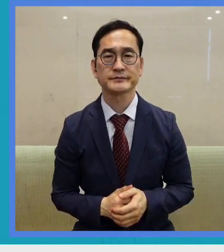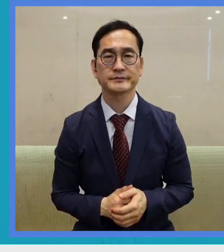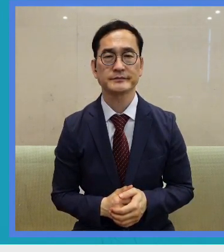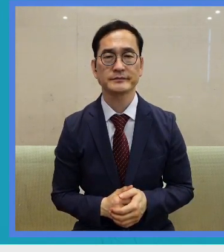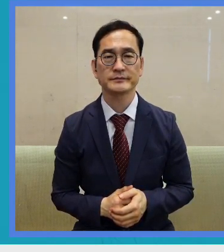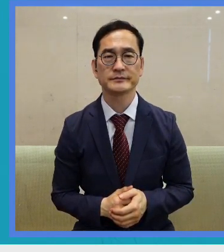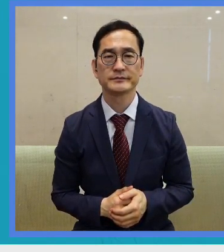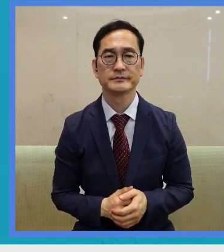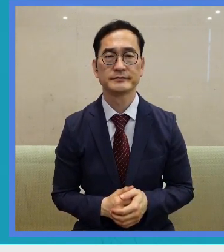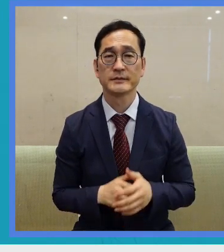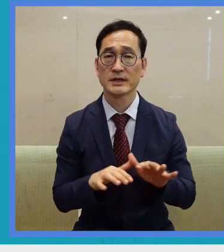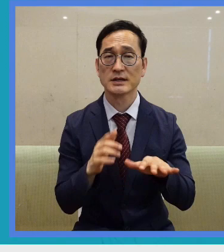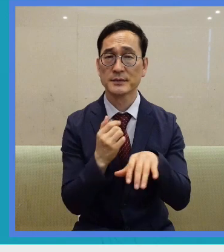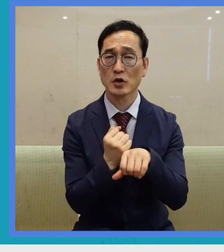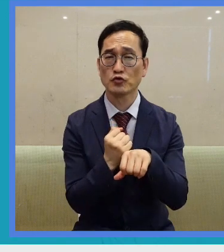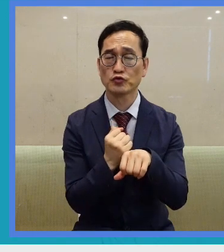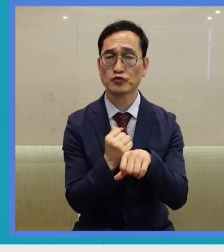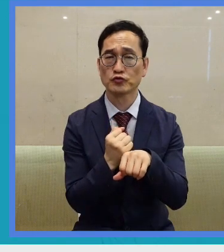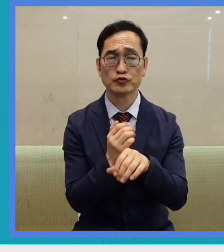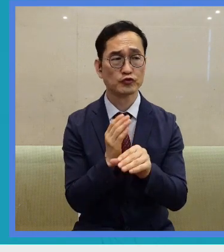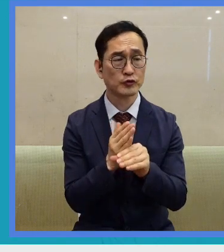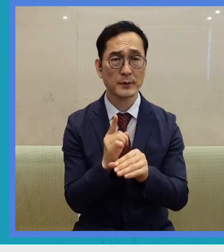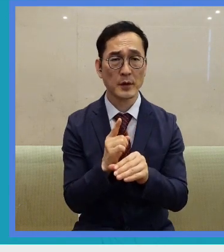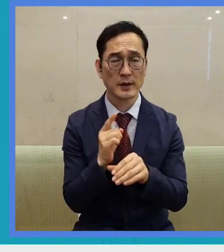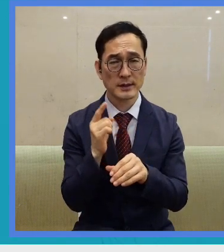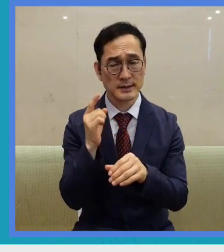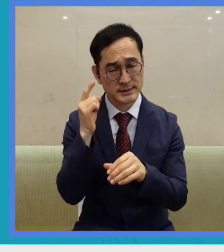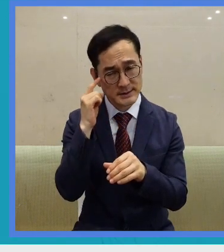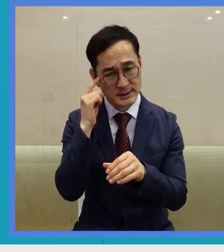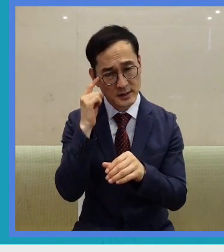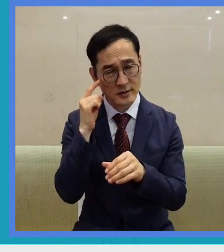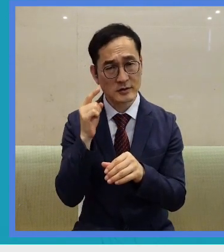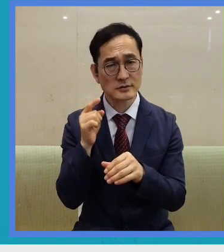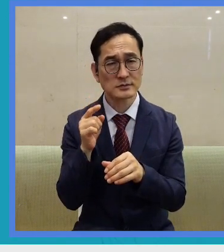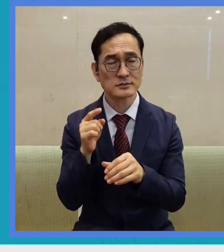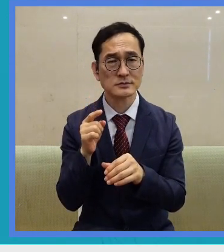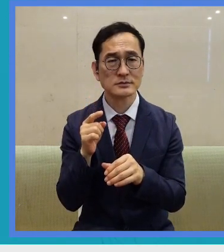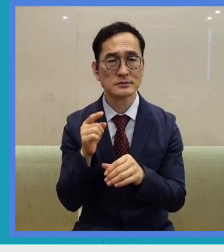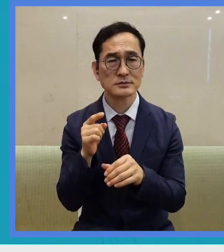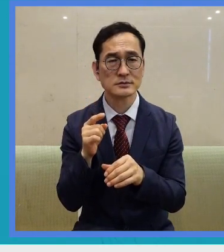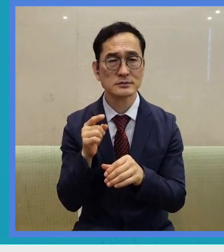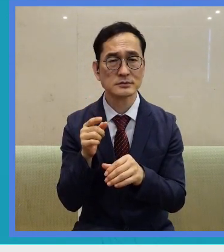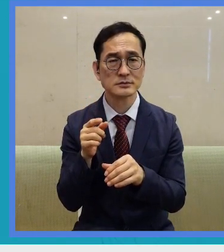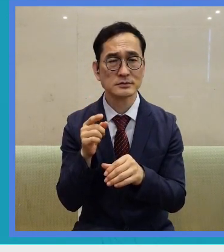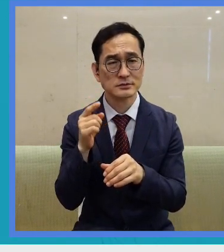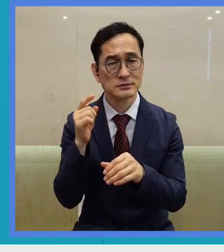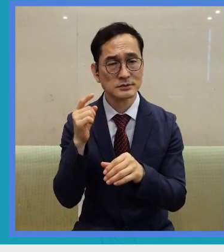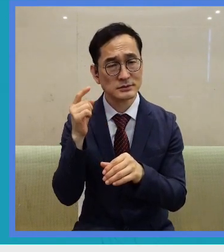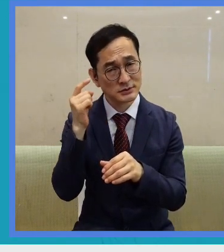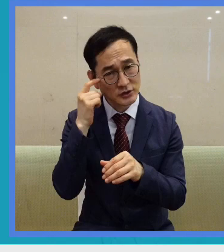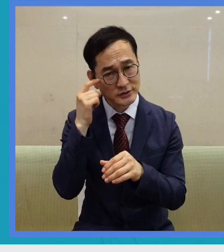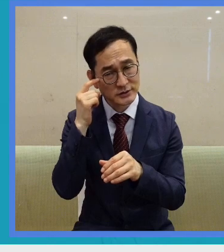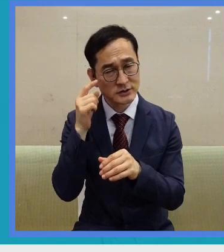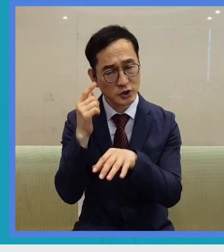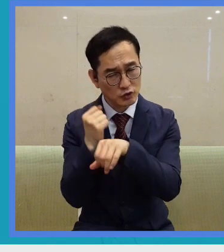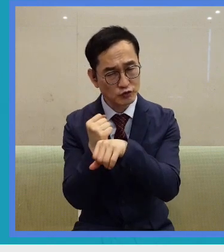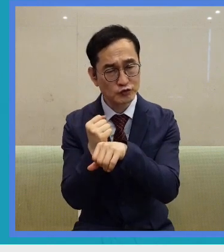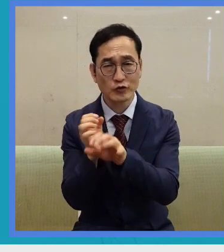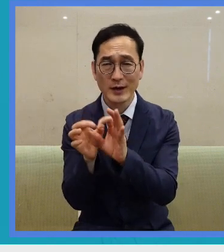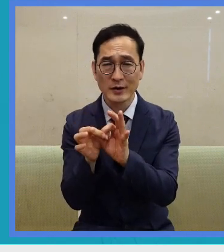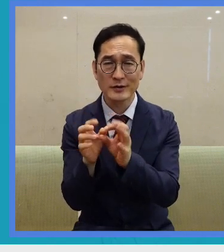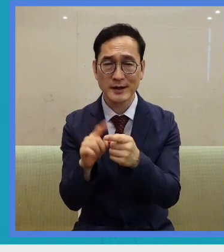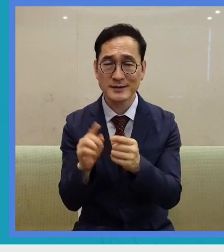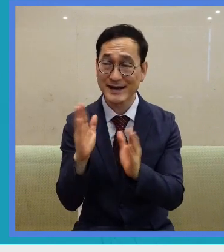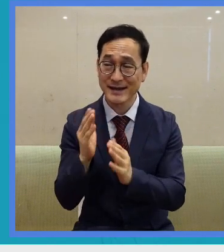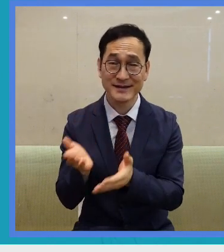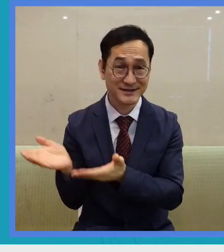같이 연구하고 있는 신경정신역학 연구실 저희 학생들입니다. 그래서 저희는 열심히 또 연구를 해서 어떻게 하면은